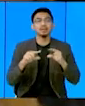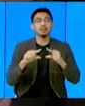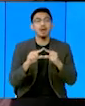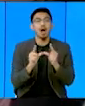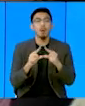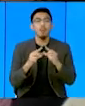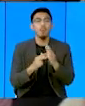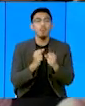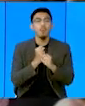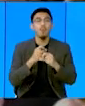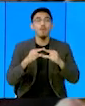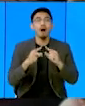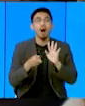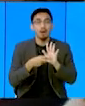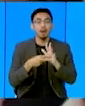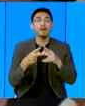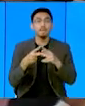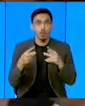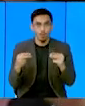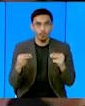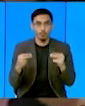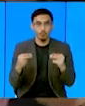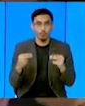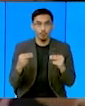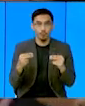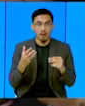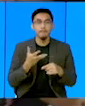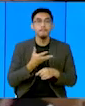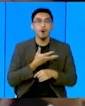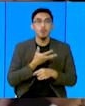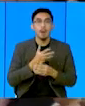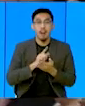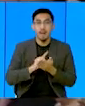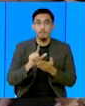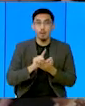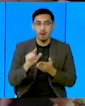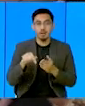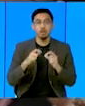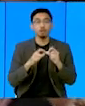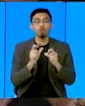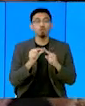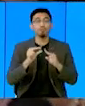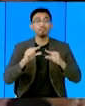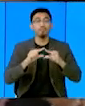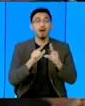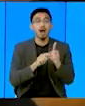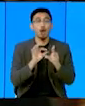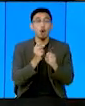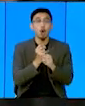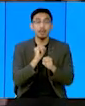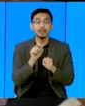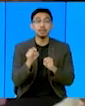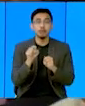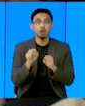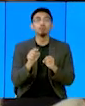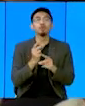Barat dan eh Memang dapat kami e sampaikan Suprayogi ini merupakan salah satu guru yang e mengajar